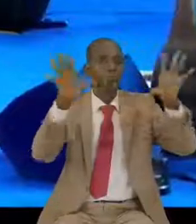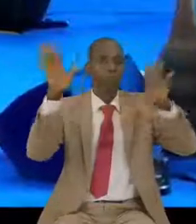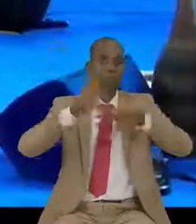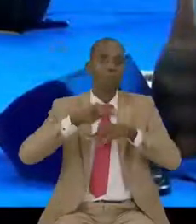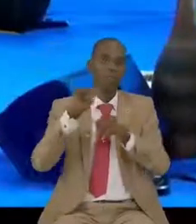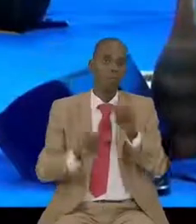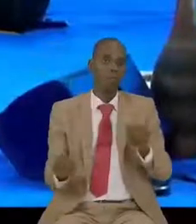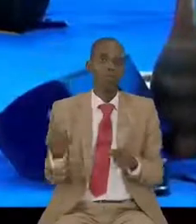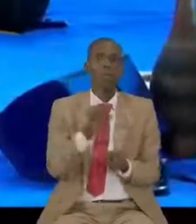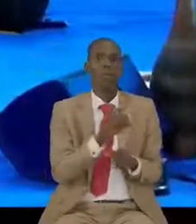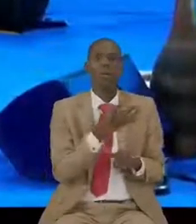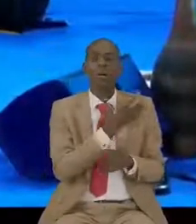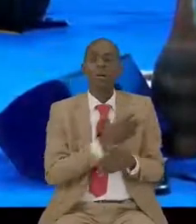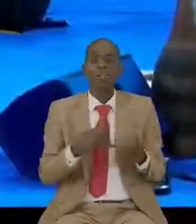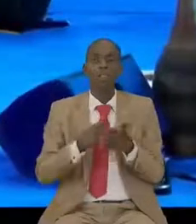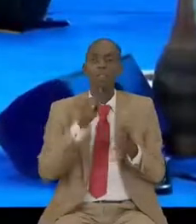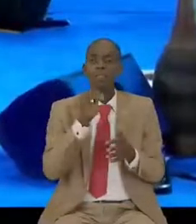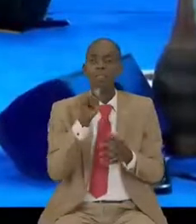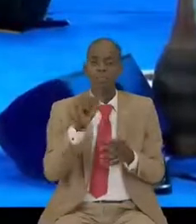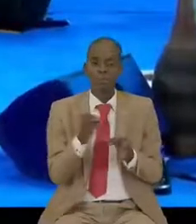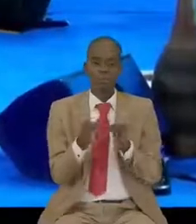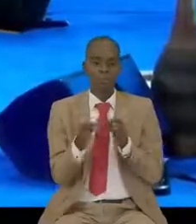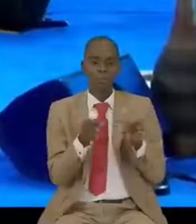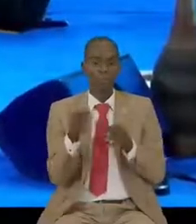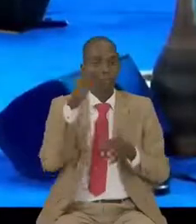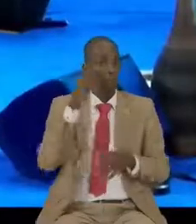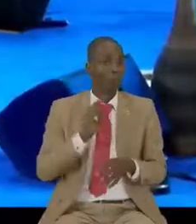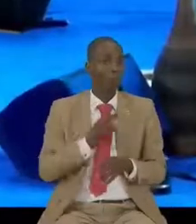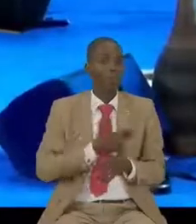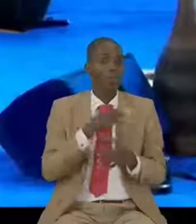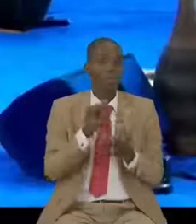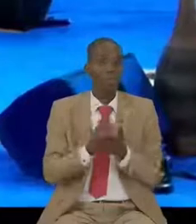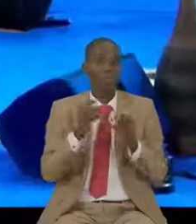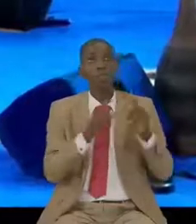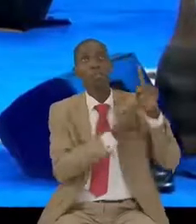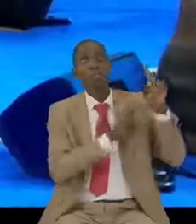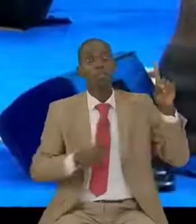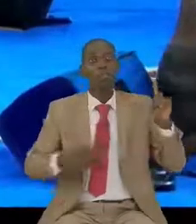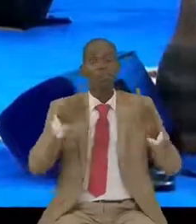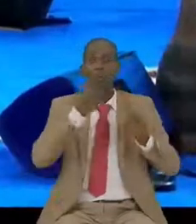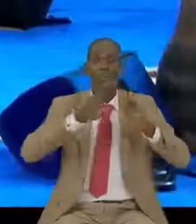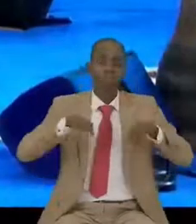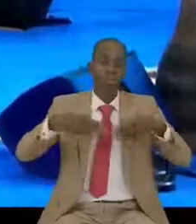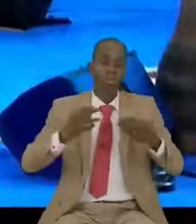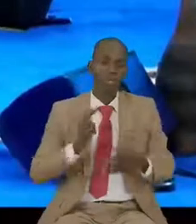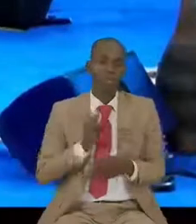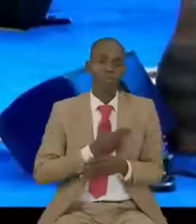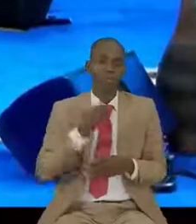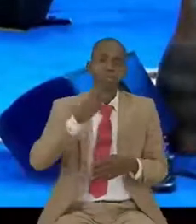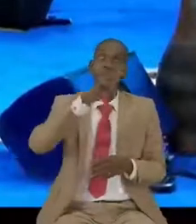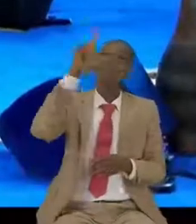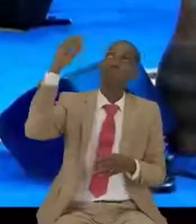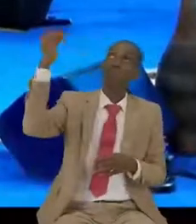ciel et brille sur tout le monde, c'est une illustration pour nous que le Seigneur qui